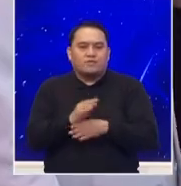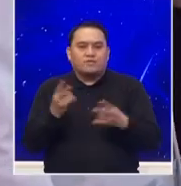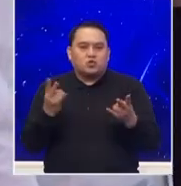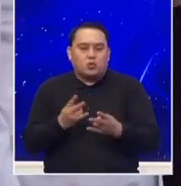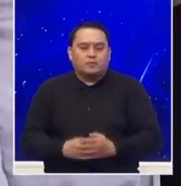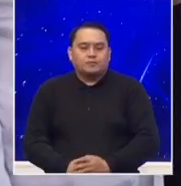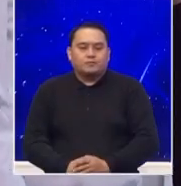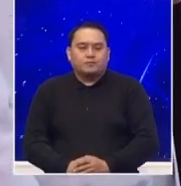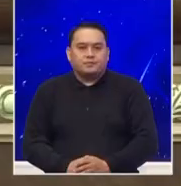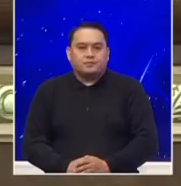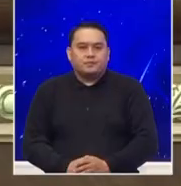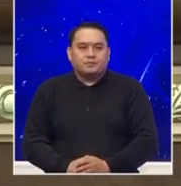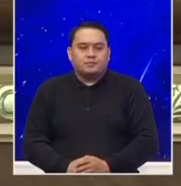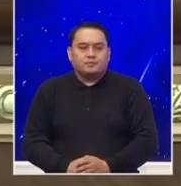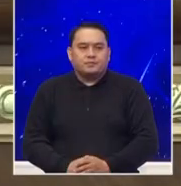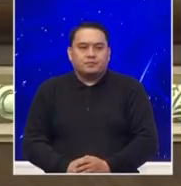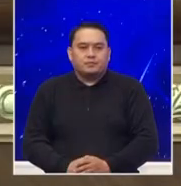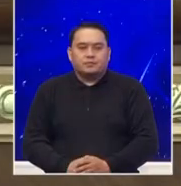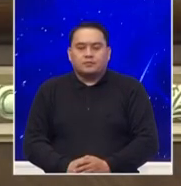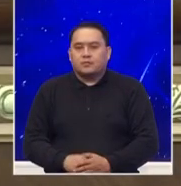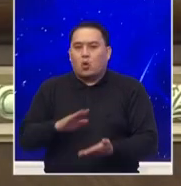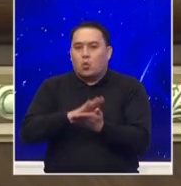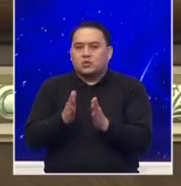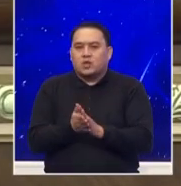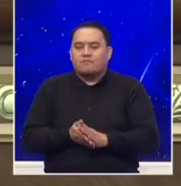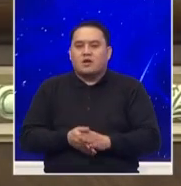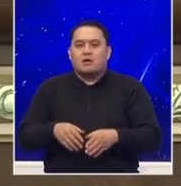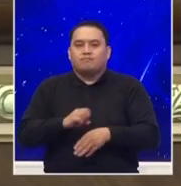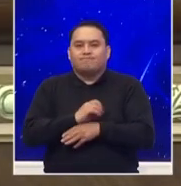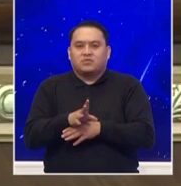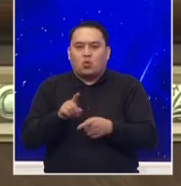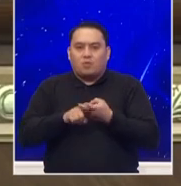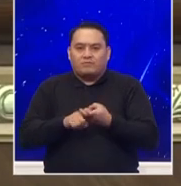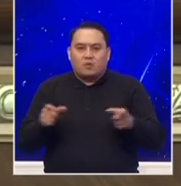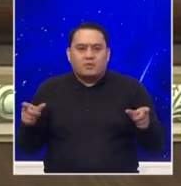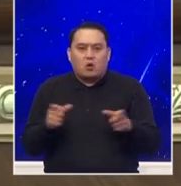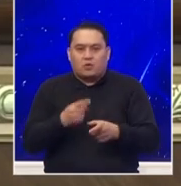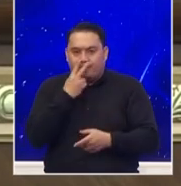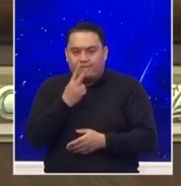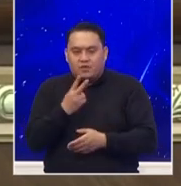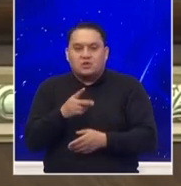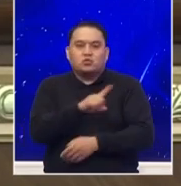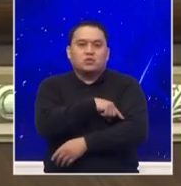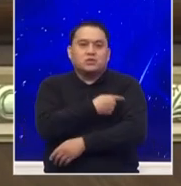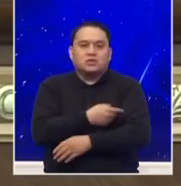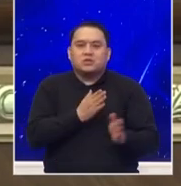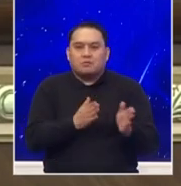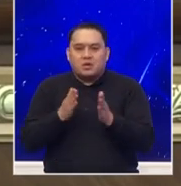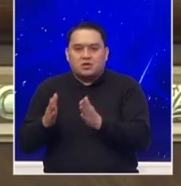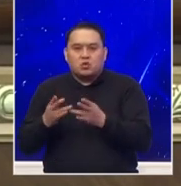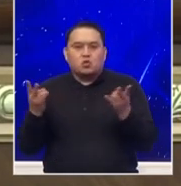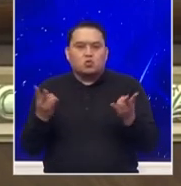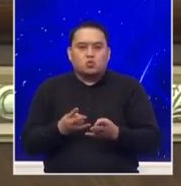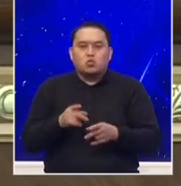Токаев. В условиях пандемии актуальность этой проблемы стала очевидной. Система здравоохранения должна ориентироваться